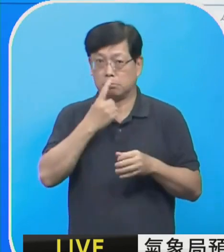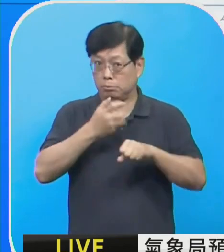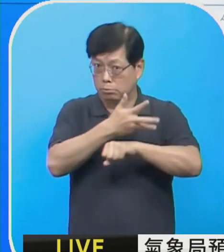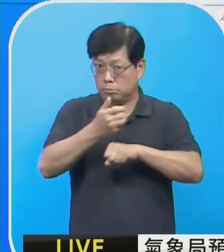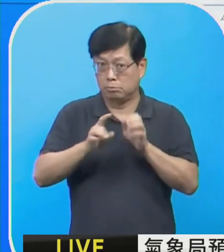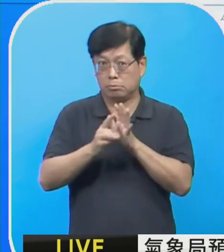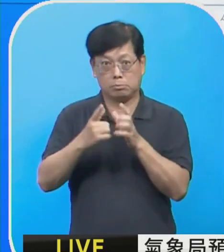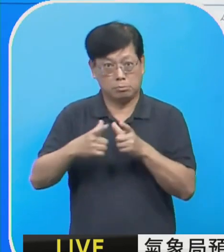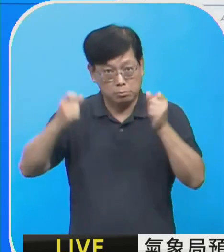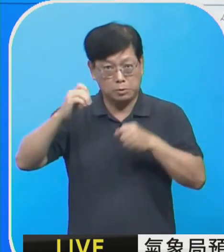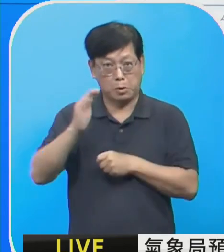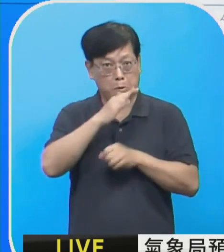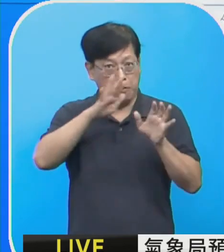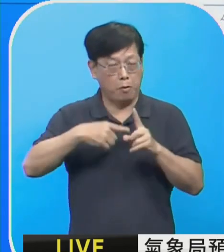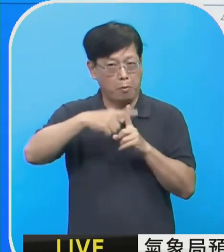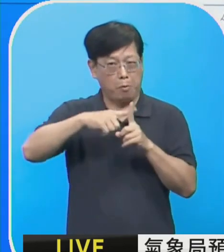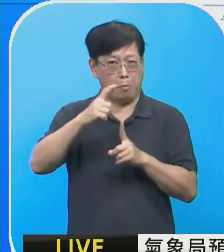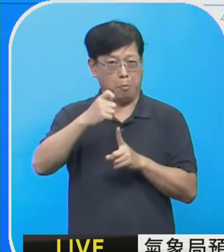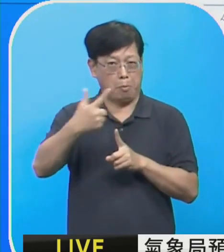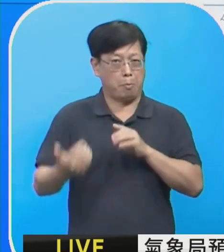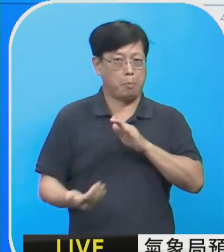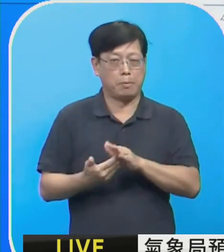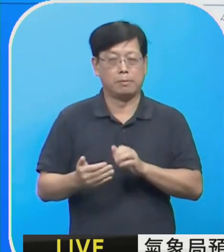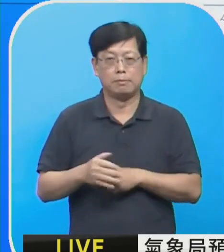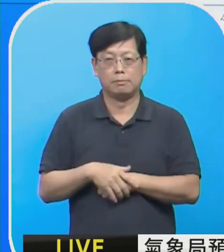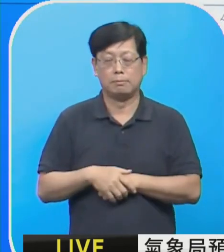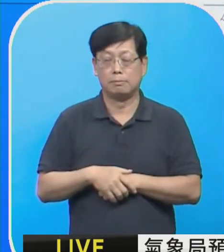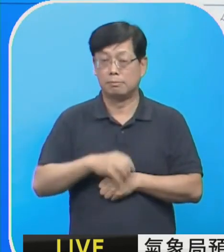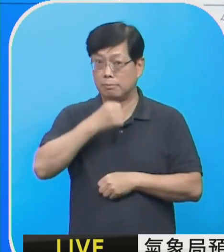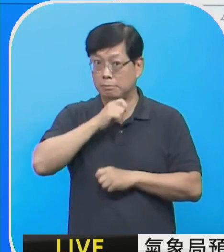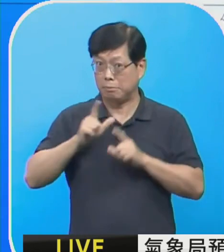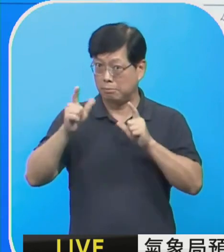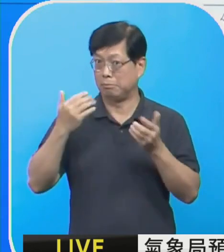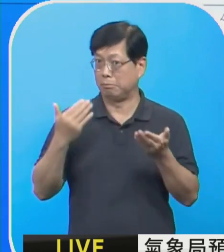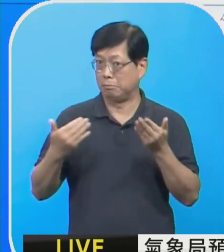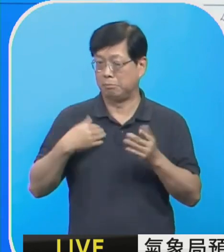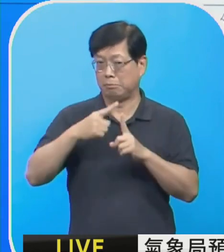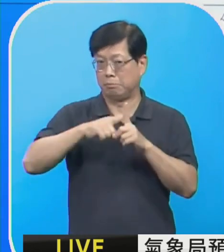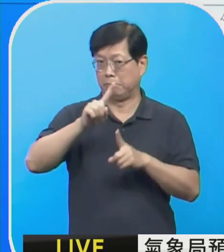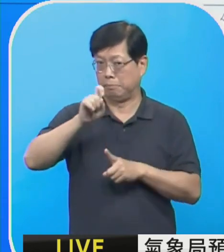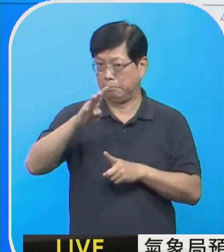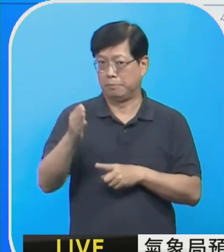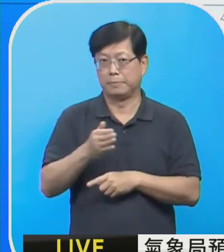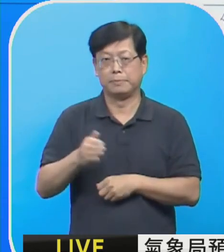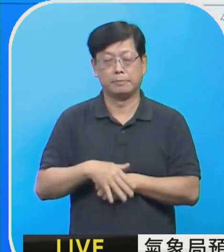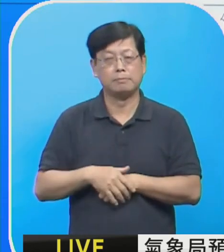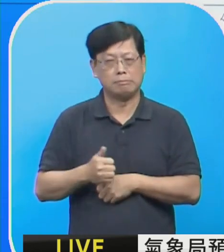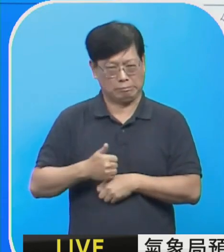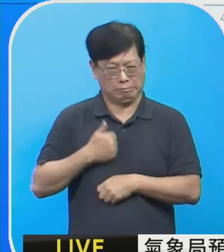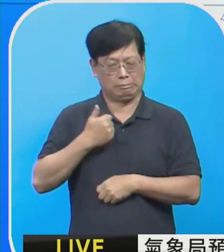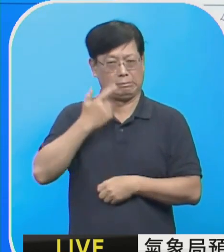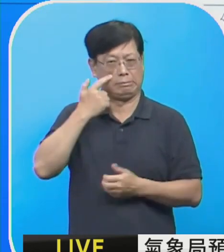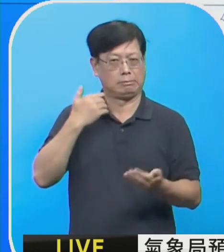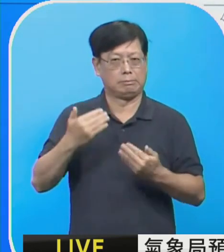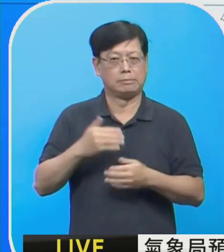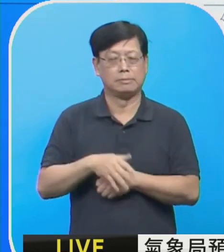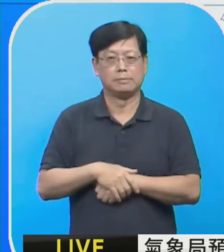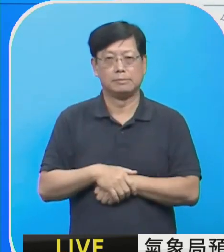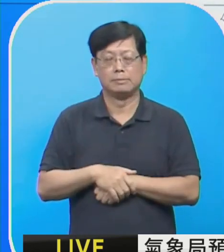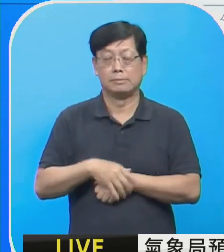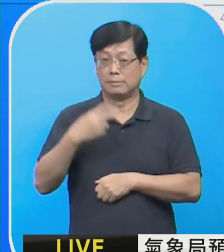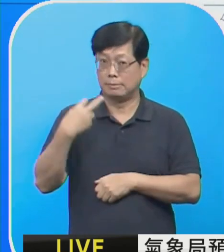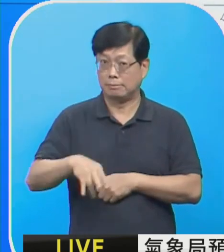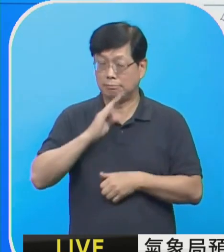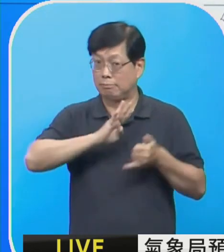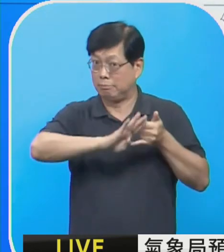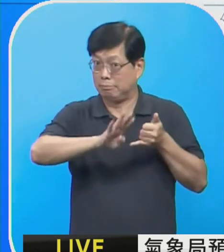兰屿可能阵风会来到16级，台东的话阵风也有可能来到14级左右，风势是非常大的。而除